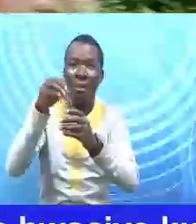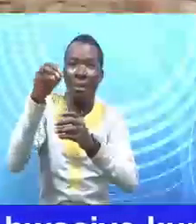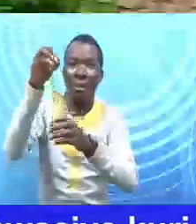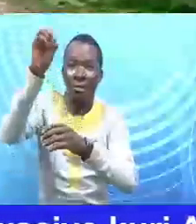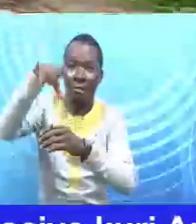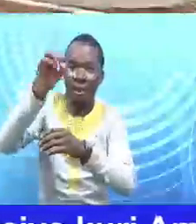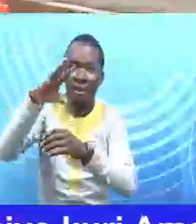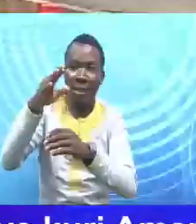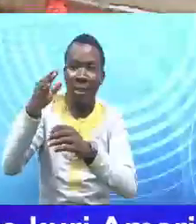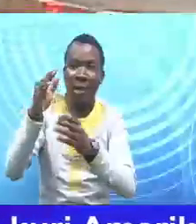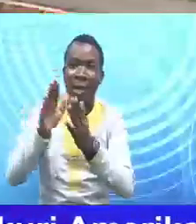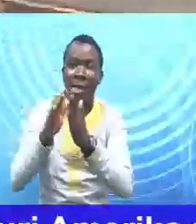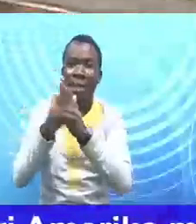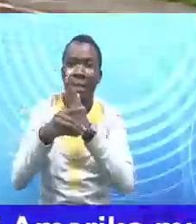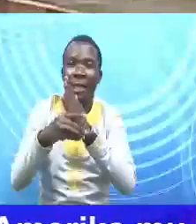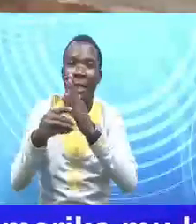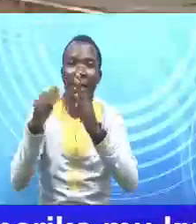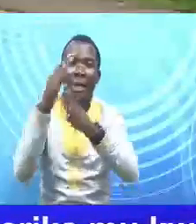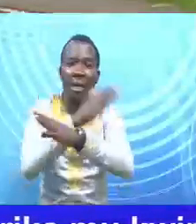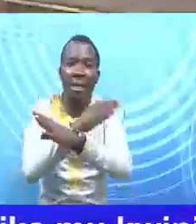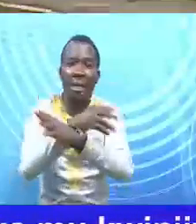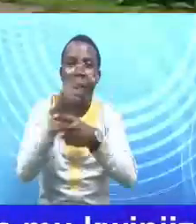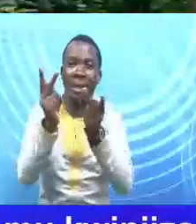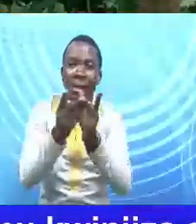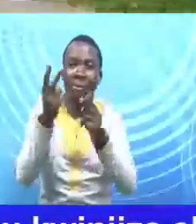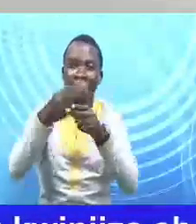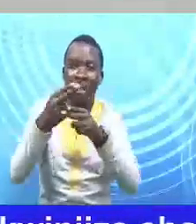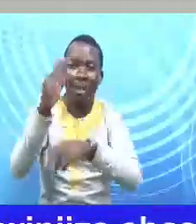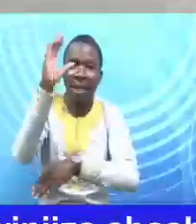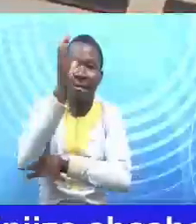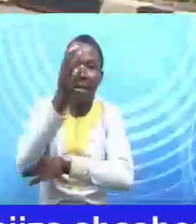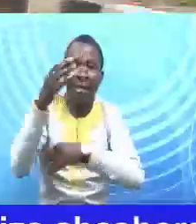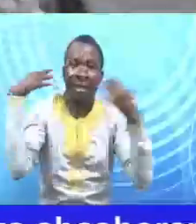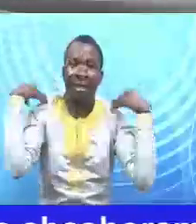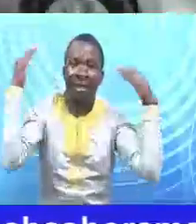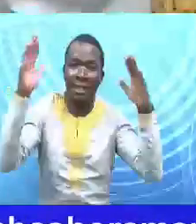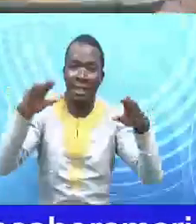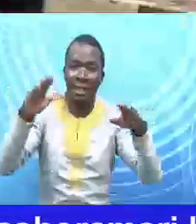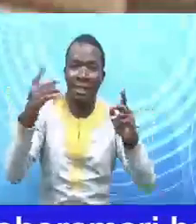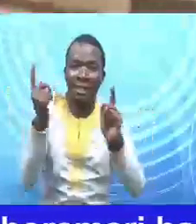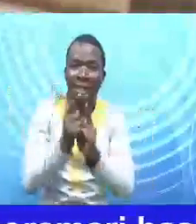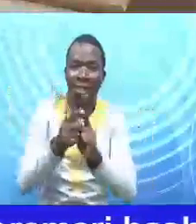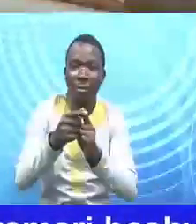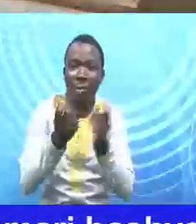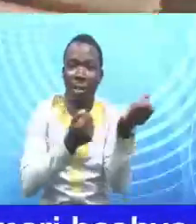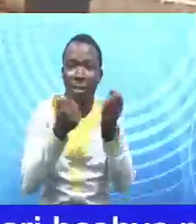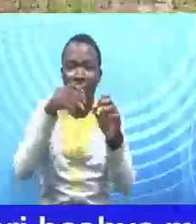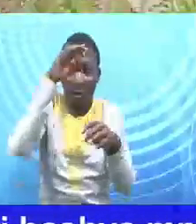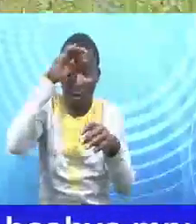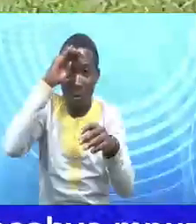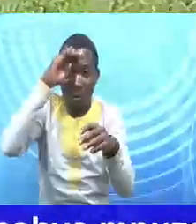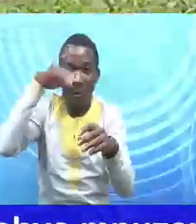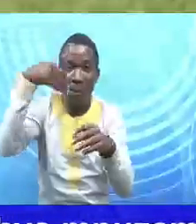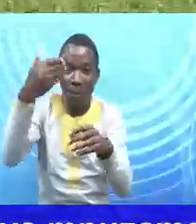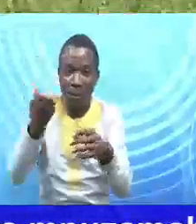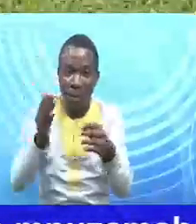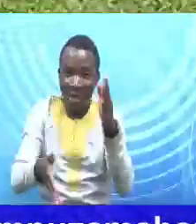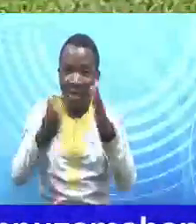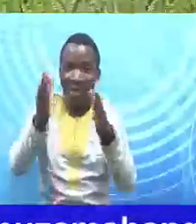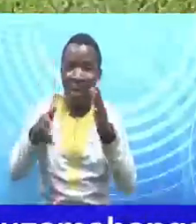Nyabarongo amwerekeje ahazwi nko ku giti cy'inyoni, yahuye n'imodoka ya polisi imwitambitse ahita riterera umutwe maze arengera mu bisheke